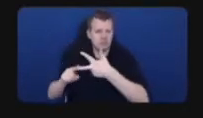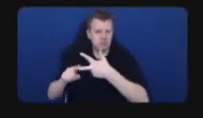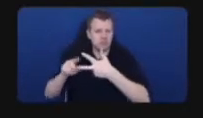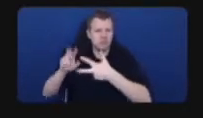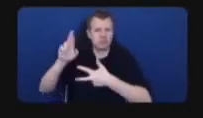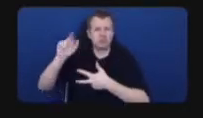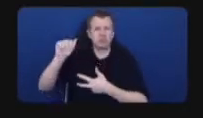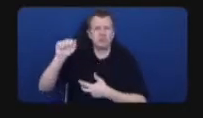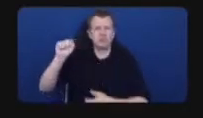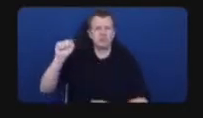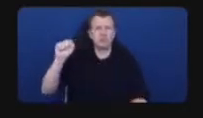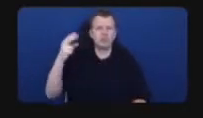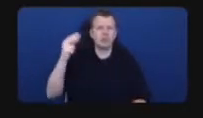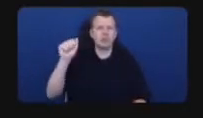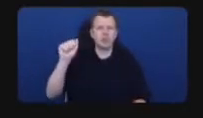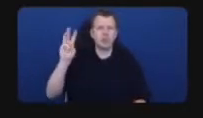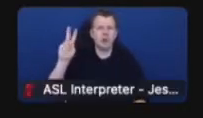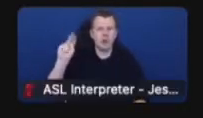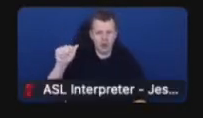现在开始先做介绍，我们发言的人，我们有 Rashana